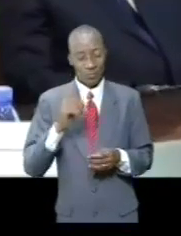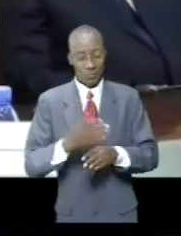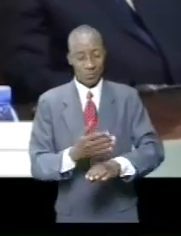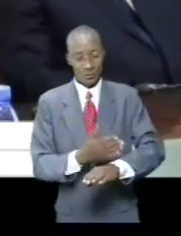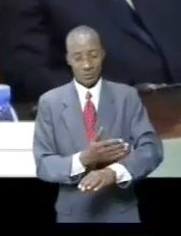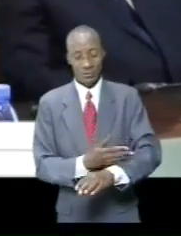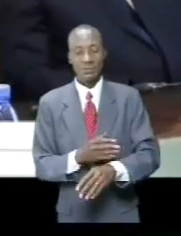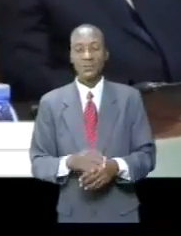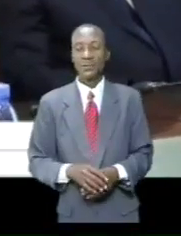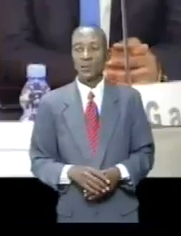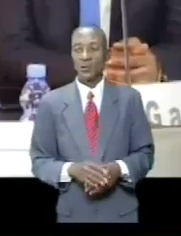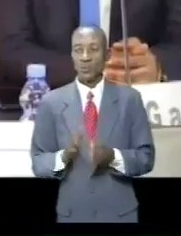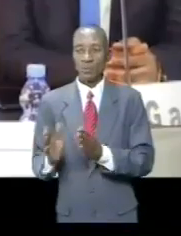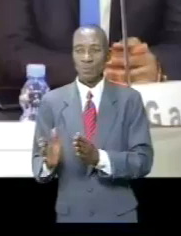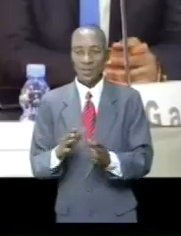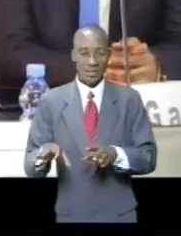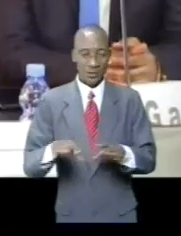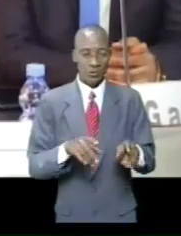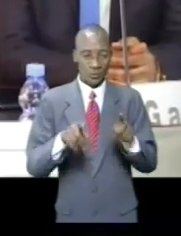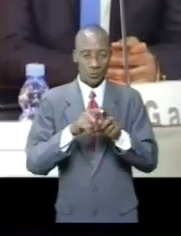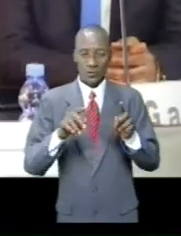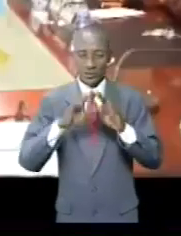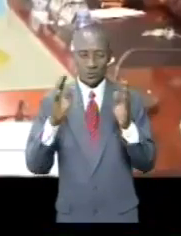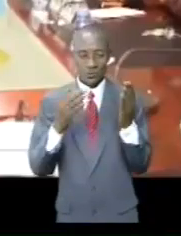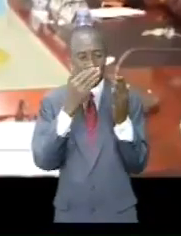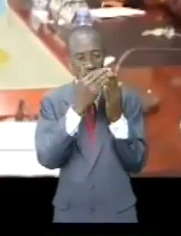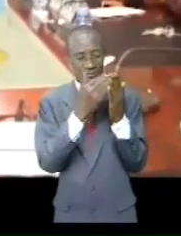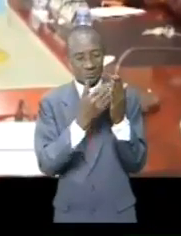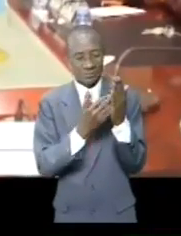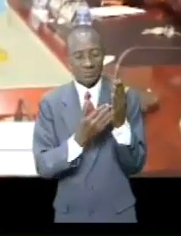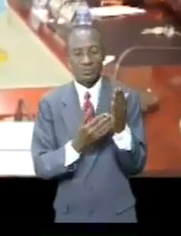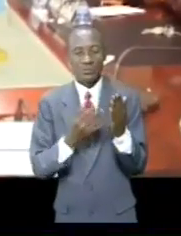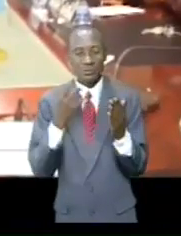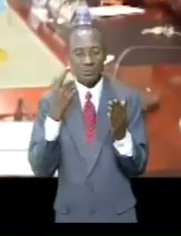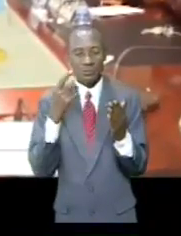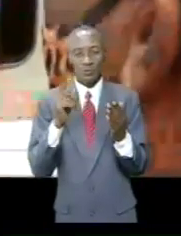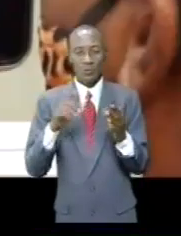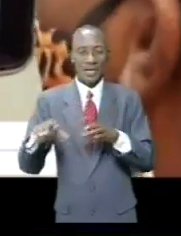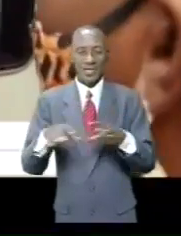plan d'action et un chronogramme de mise en œuvre des différentes